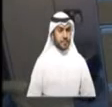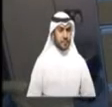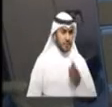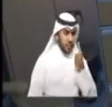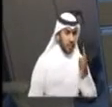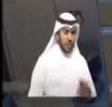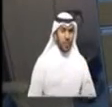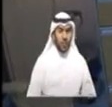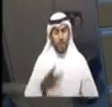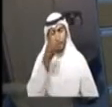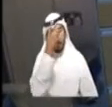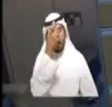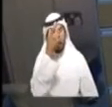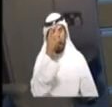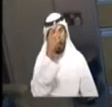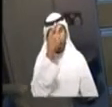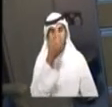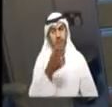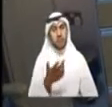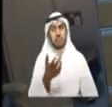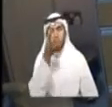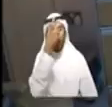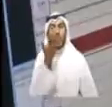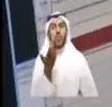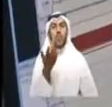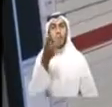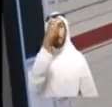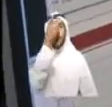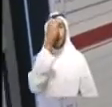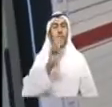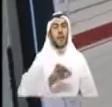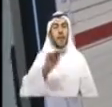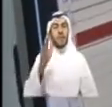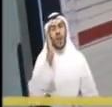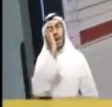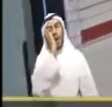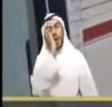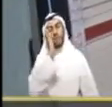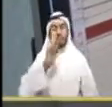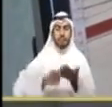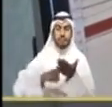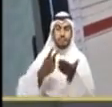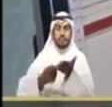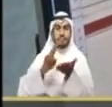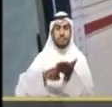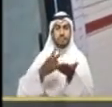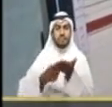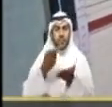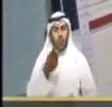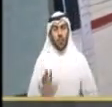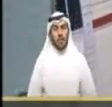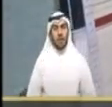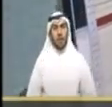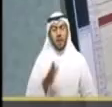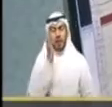الكثير منا يعاني من مشاكل في النوم، وقد يعتقد البعض أن هذه المشاكل مرتبطة بأسباب نفسية.